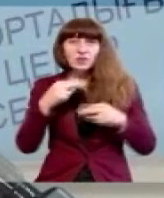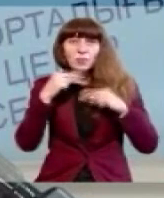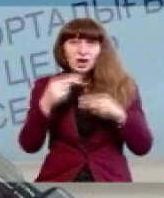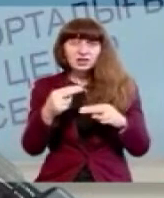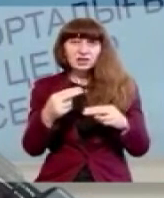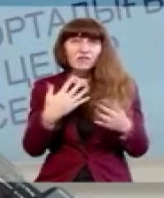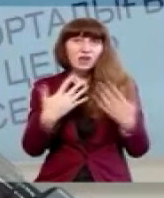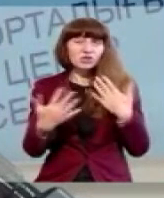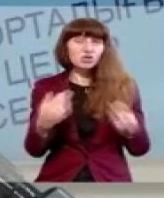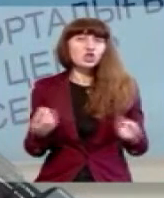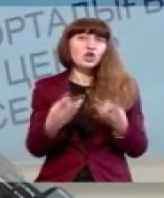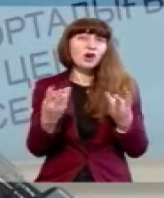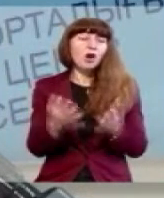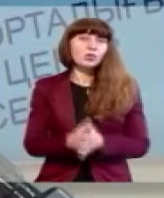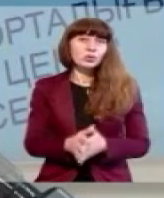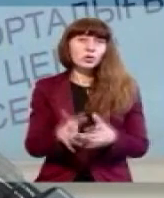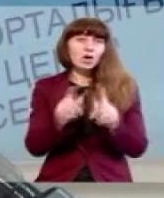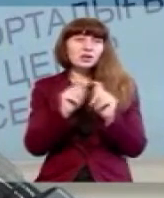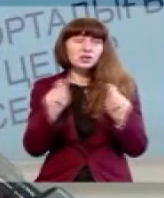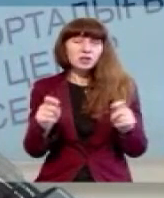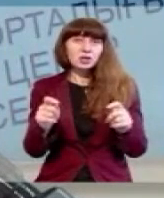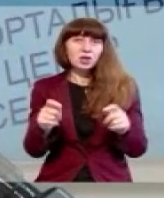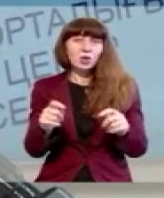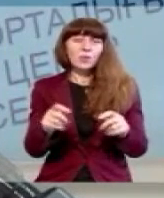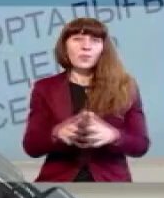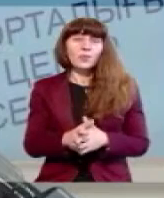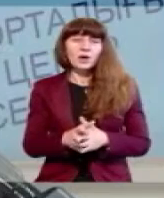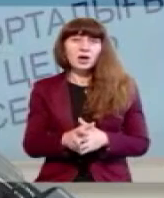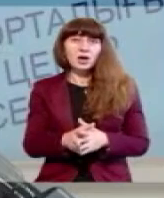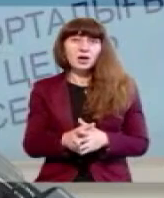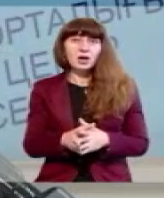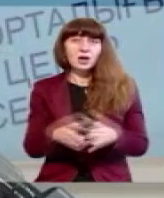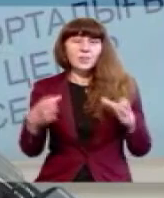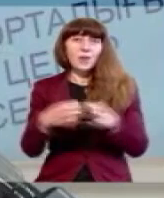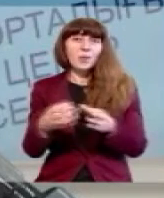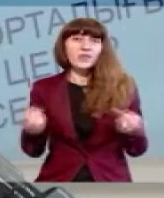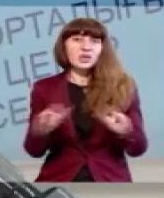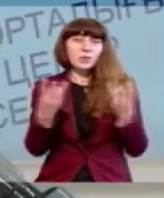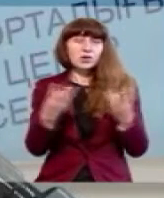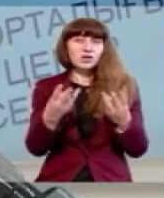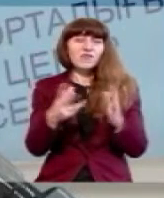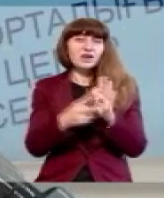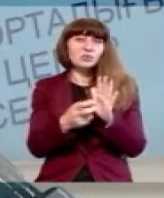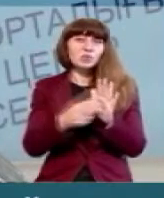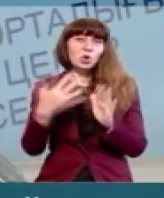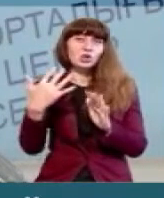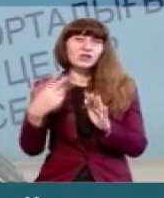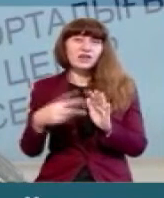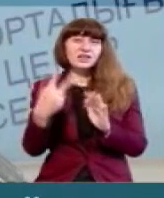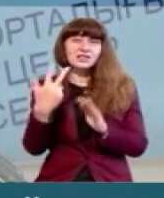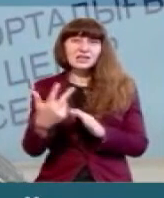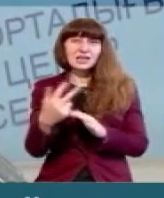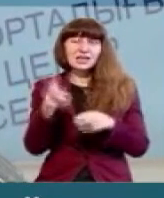населения. Созданными мобильными группами проведено более 825 рейдов.